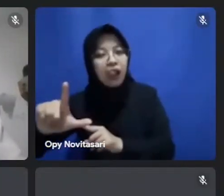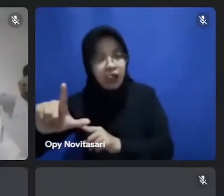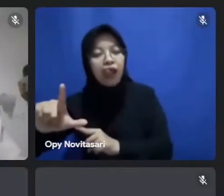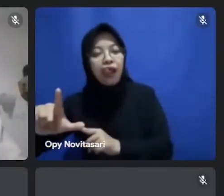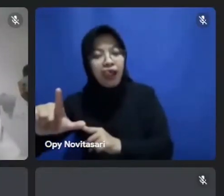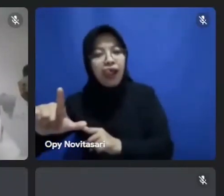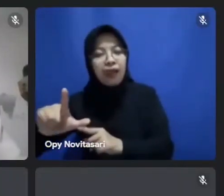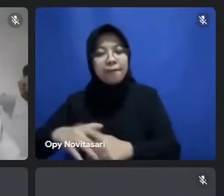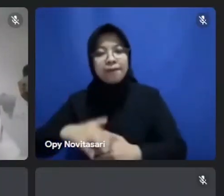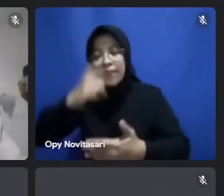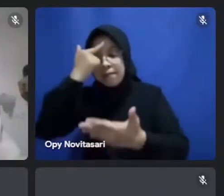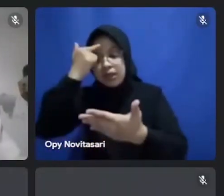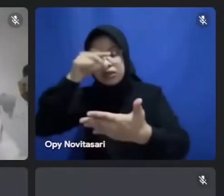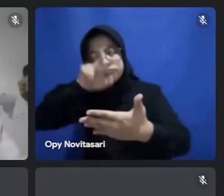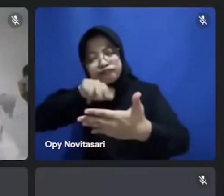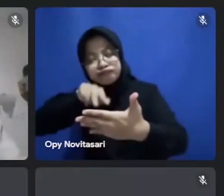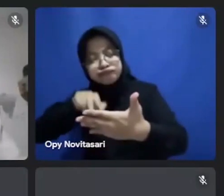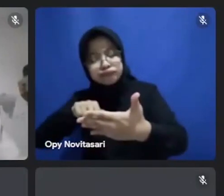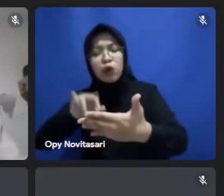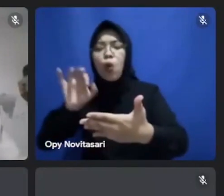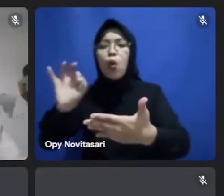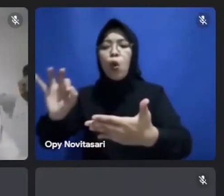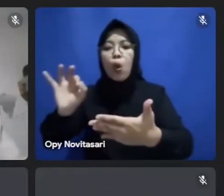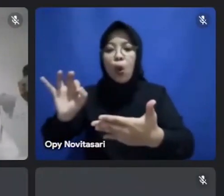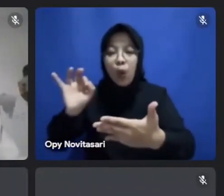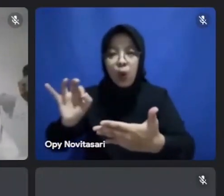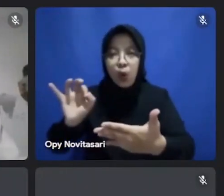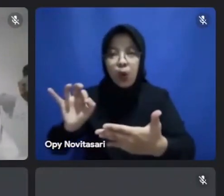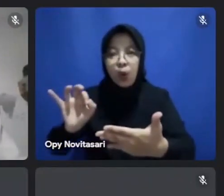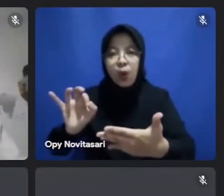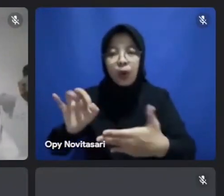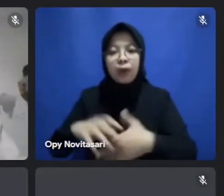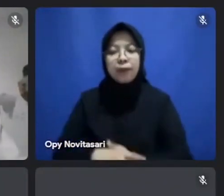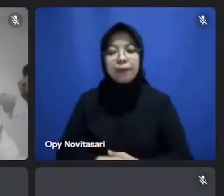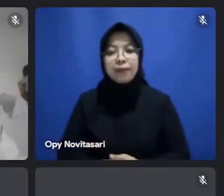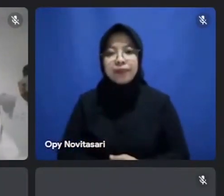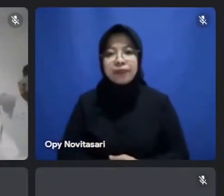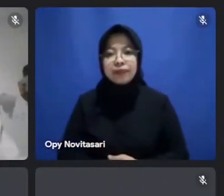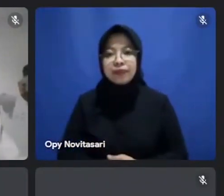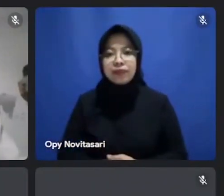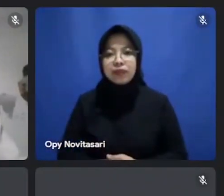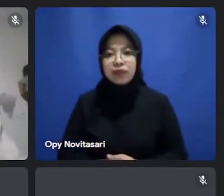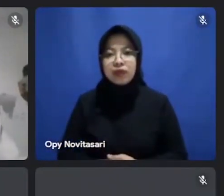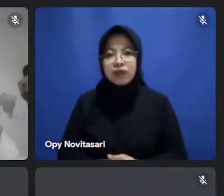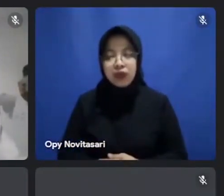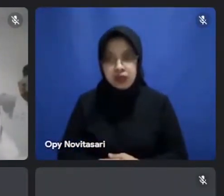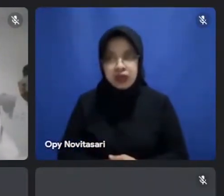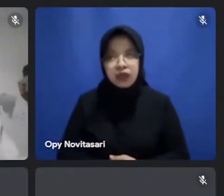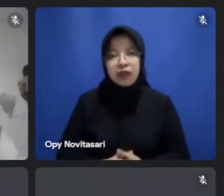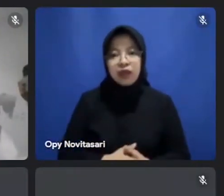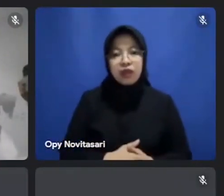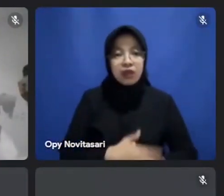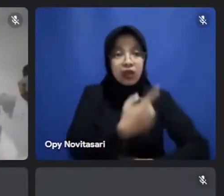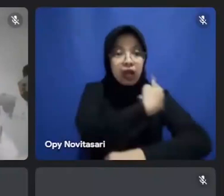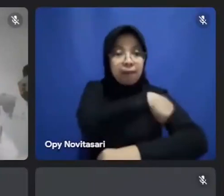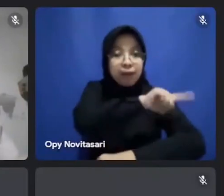internet mereka membagikan bahwa ee dengan masing-masing